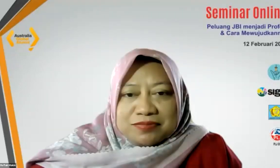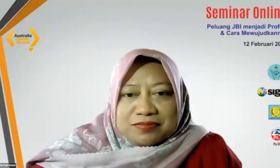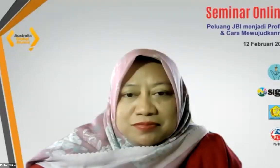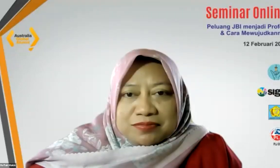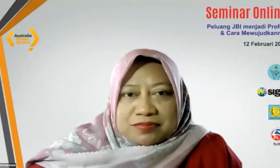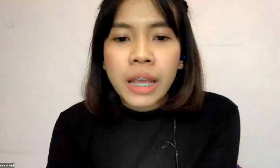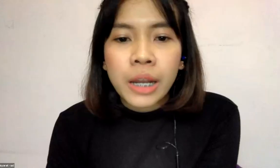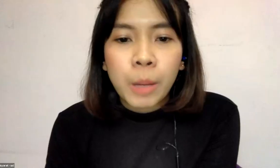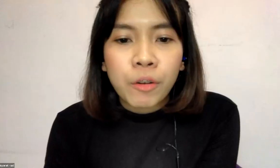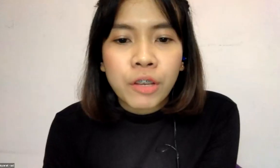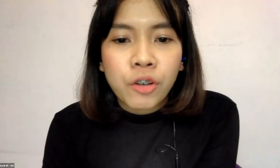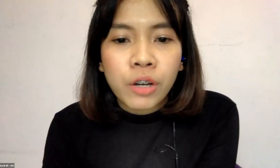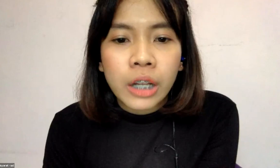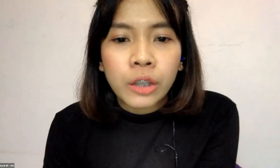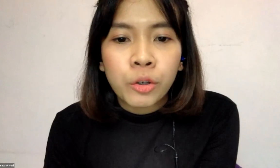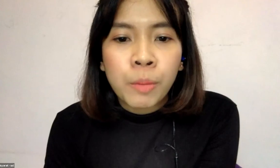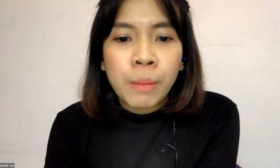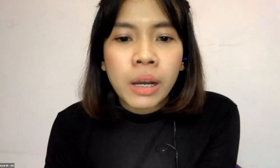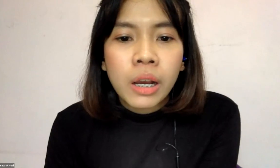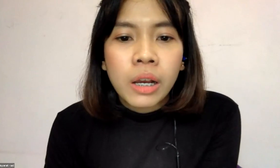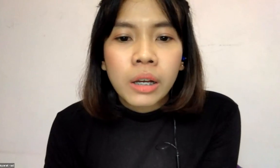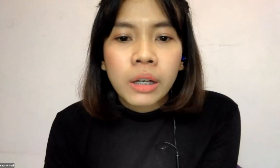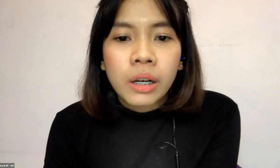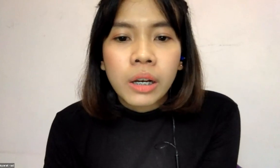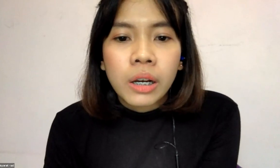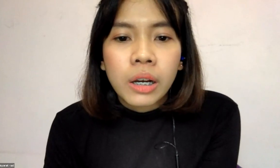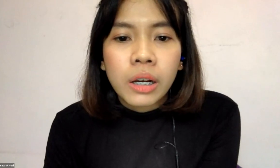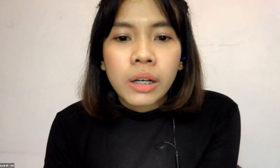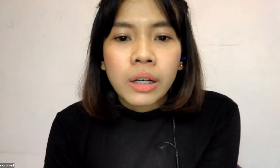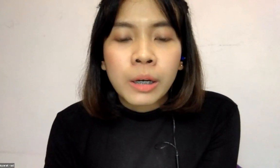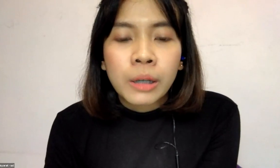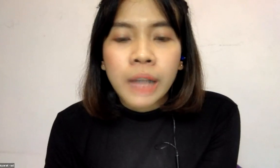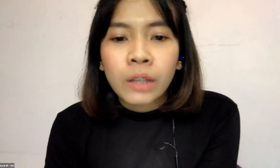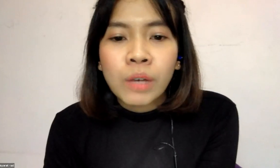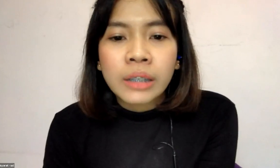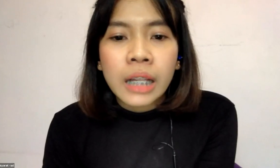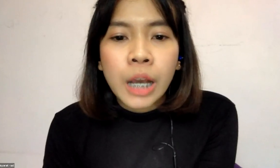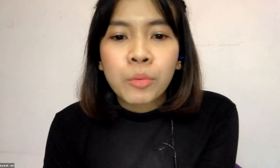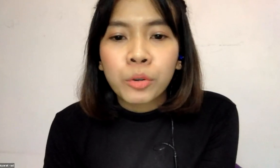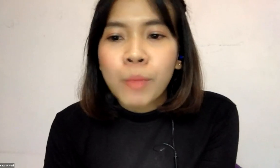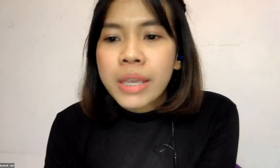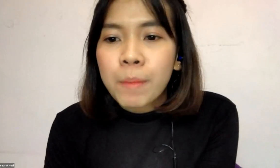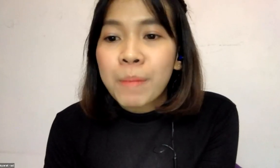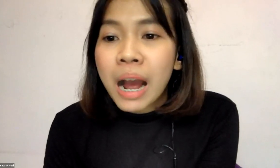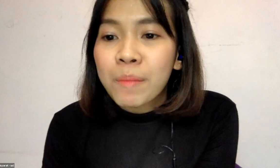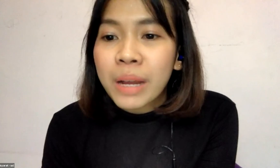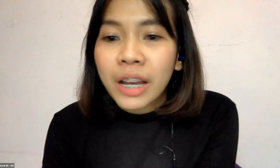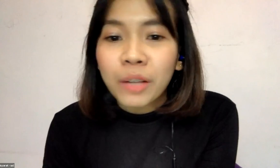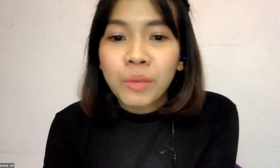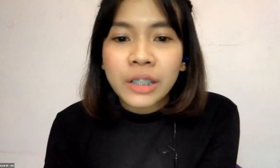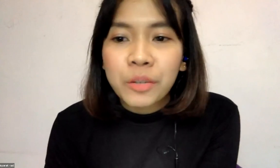terkait dengan pelayanan yang profesional itu memang sangat tua sekali ya Butuh banyak